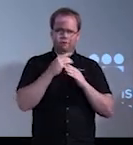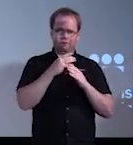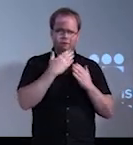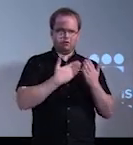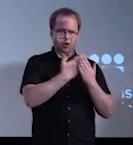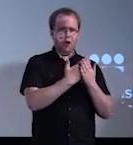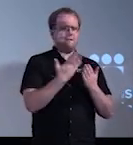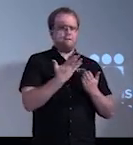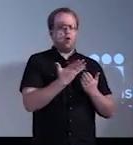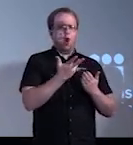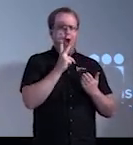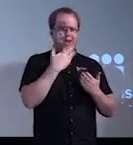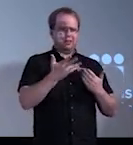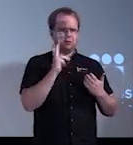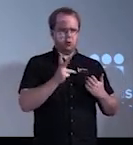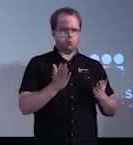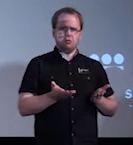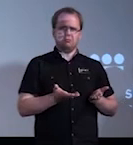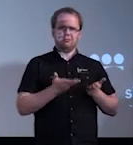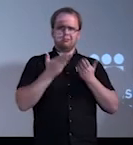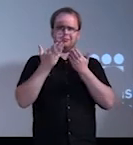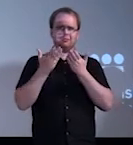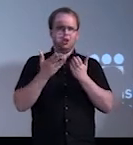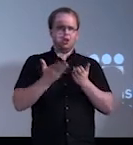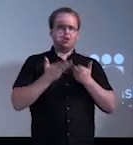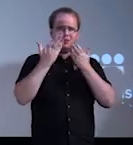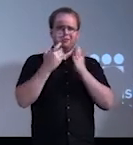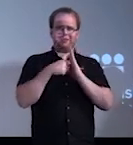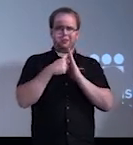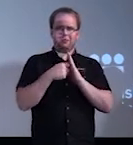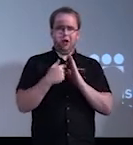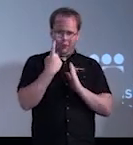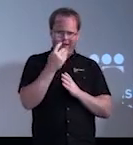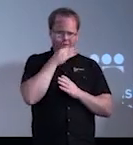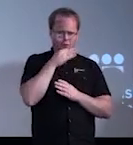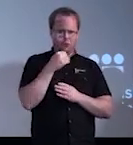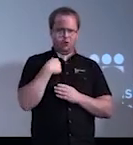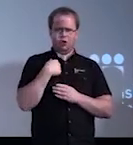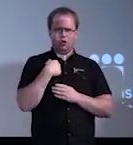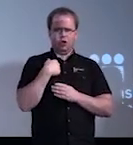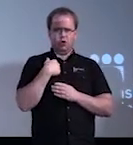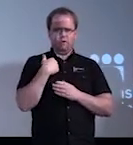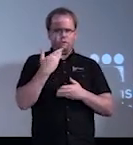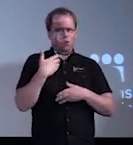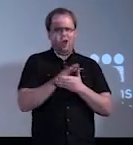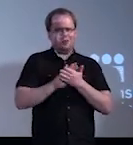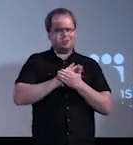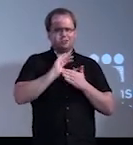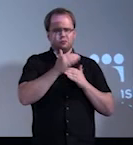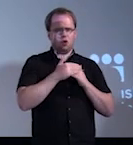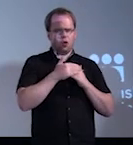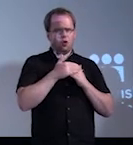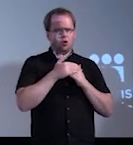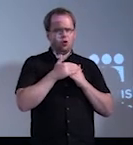verkligen lyfter? Jag har inte hittat det riktigt ordentligt. Och en fråga som jag tycker inte jag får svar på när jag läser den,